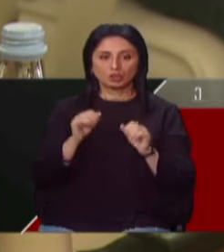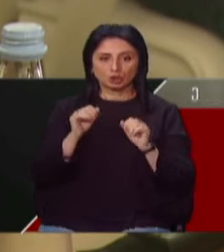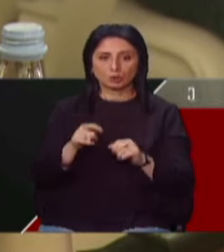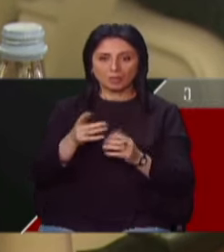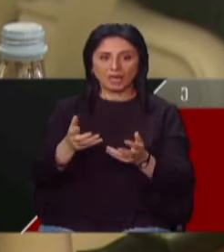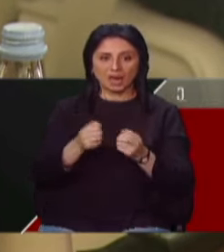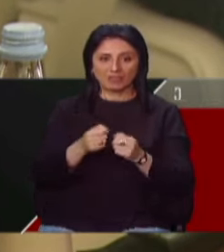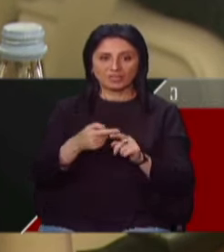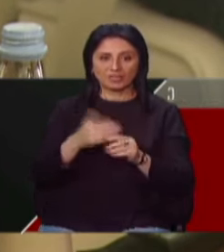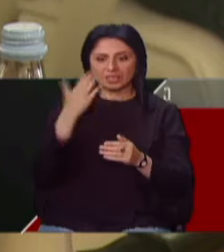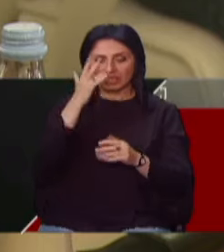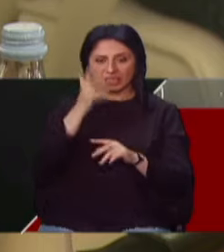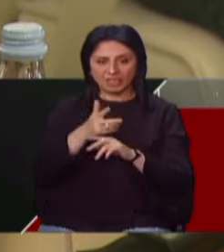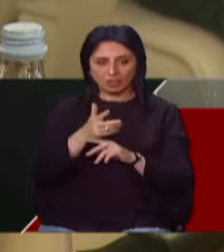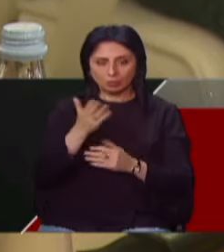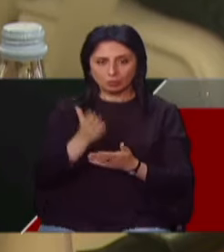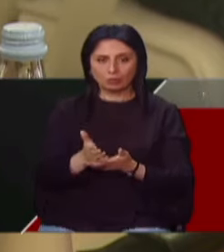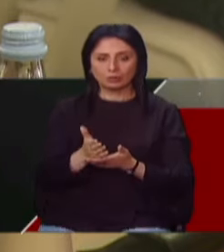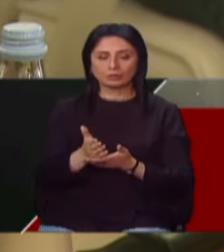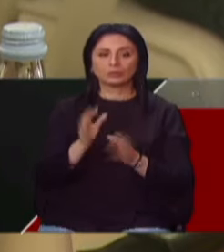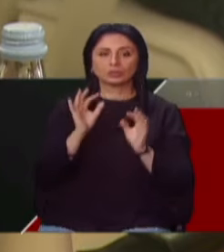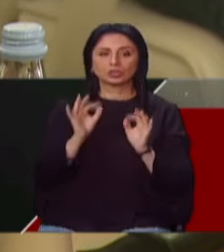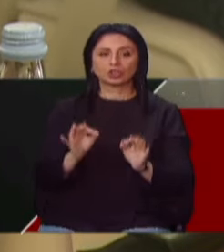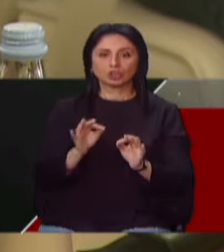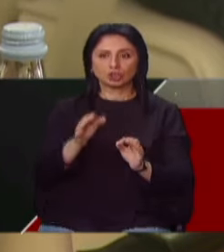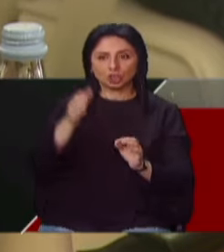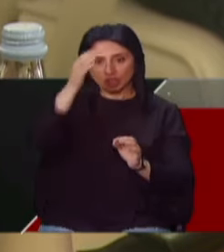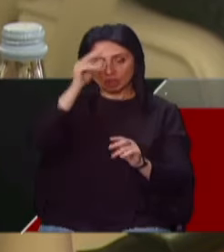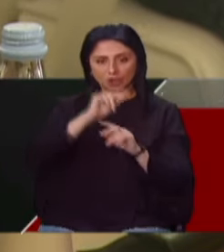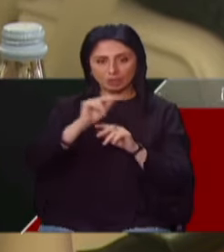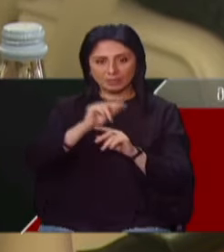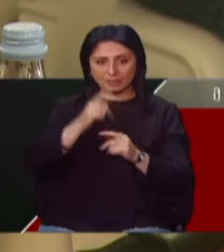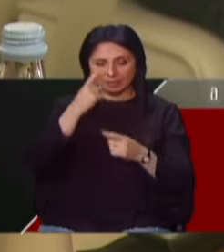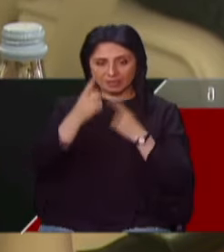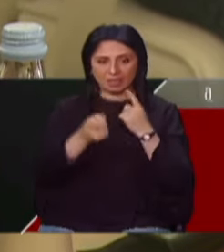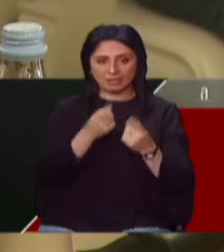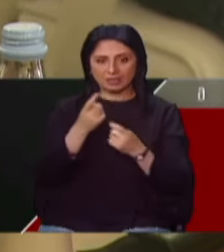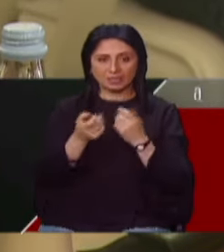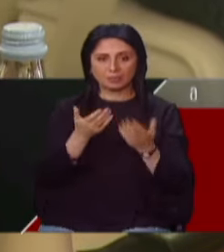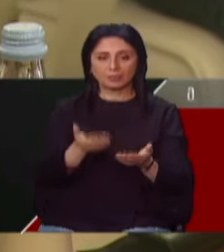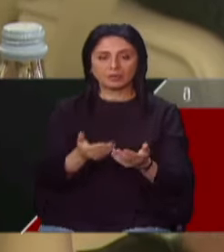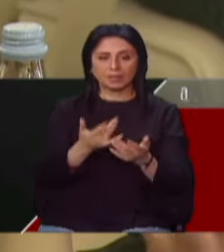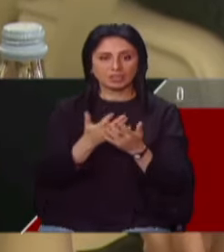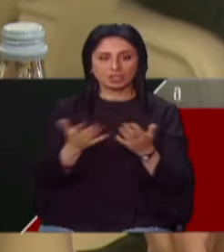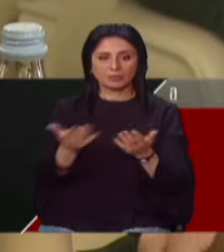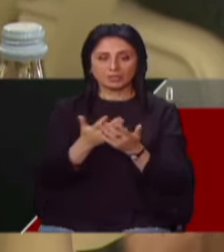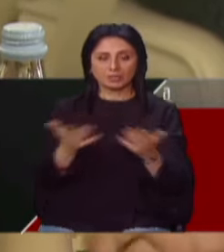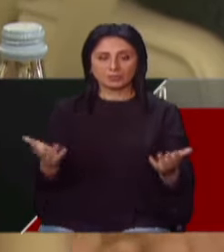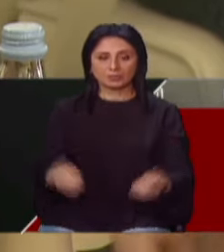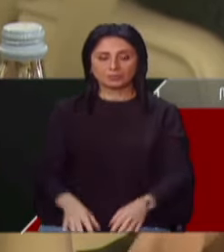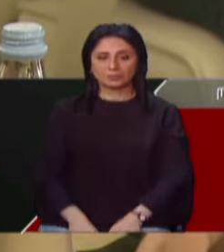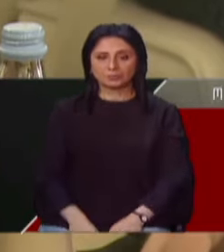მან აიღოს. ეს არის ფილმები, ეს არის სწორედ ეს შემეცნებითი გადაცემები და ასე შემდეგ და ასე შემდეგ.